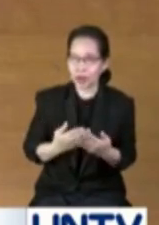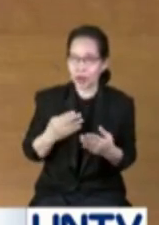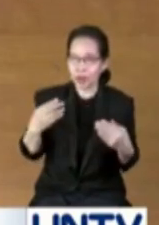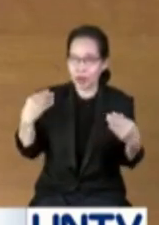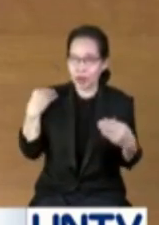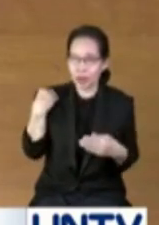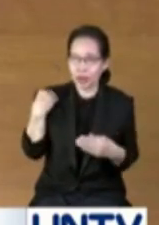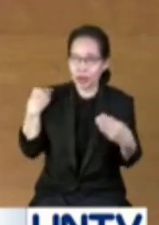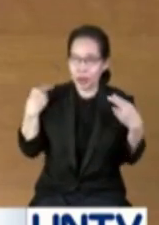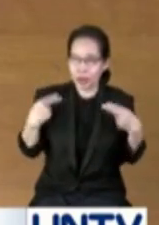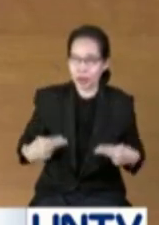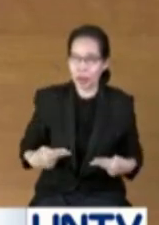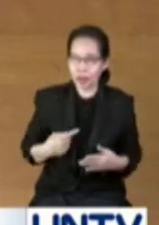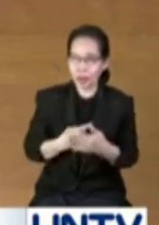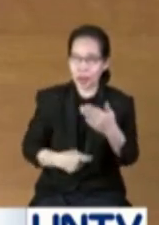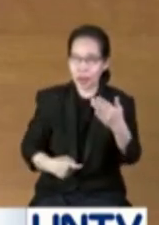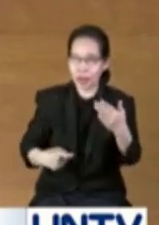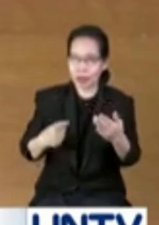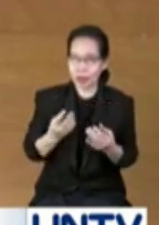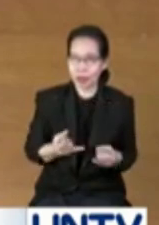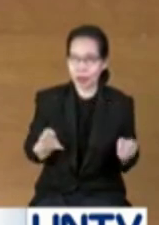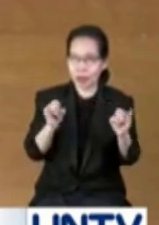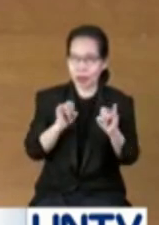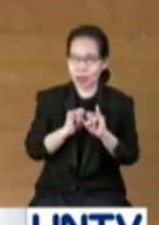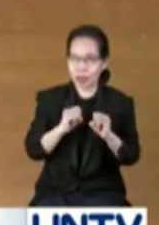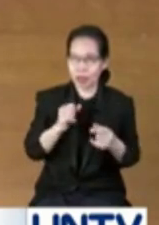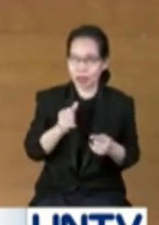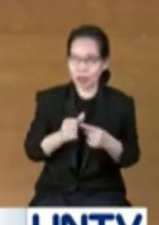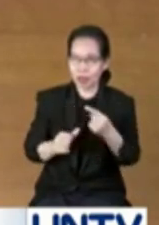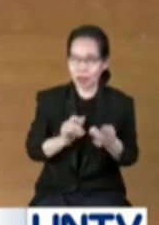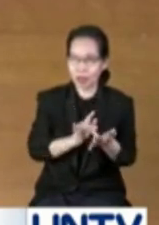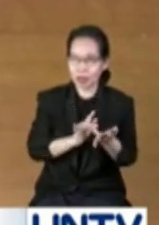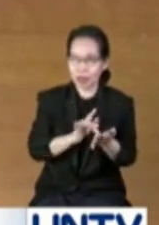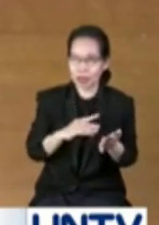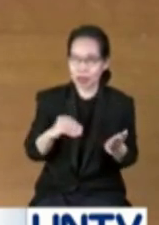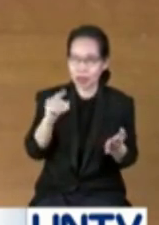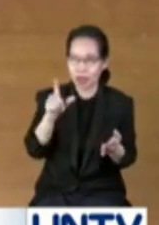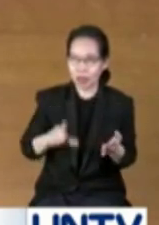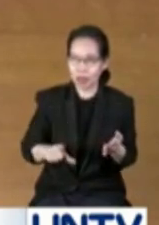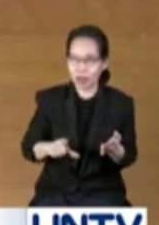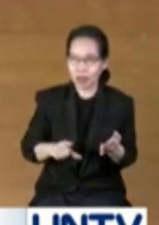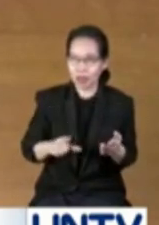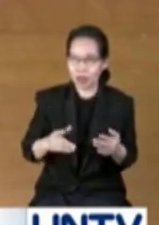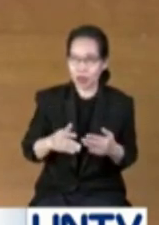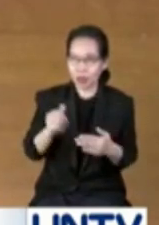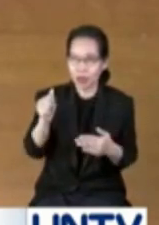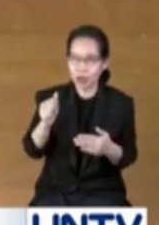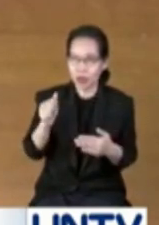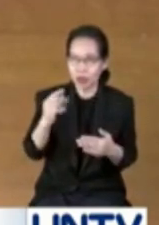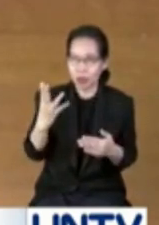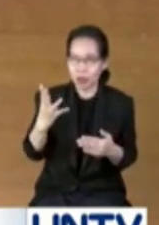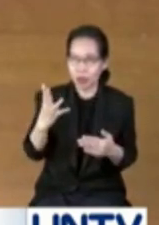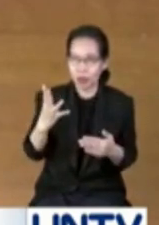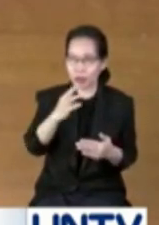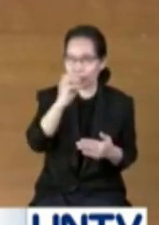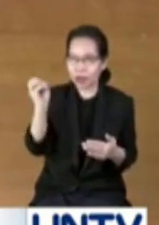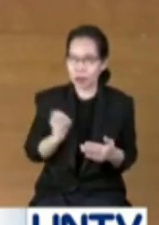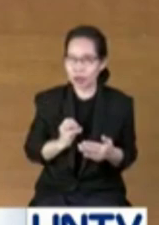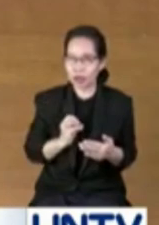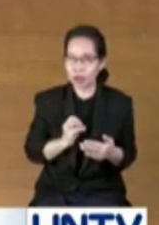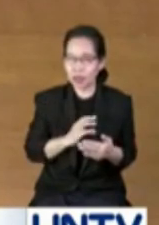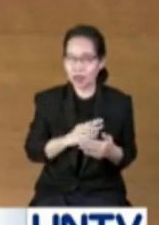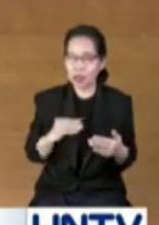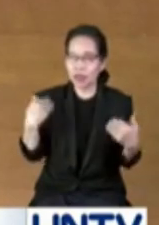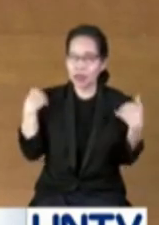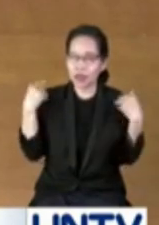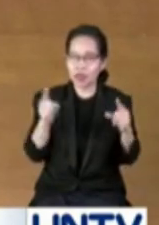presyo ng mga mahalaga at pangunahing gamot ay bumaba ng humigit kumulang ng 40%. Mayroon ding iba